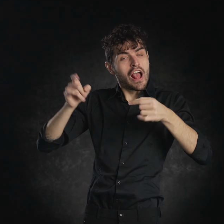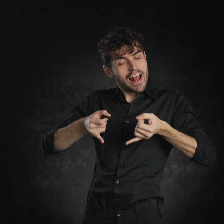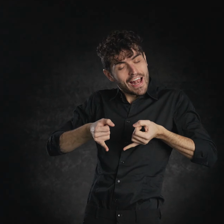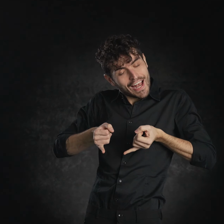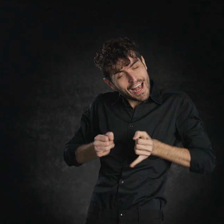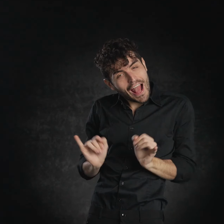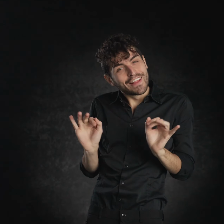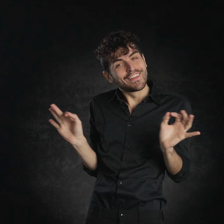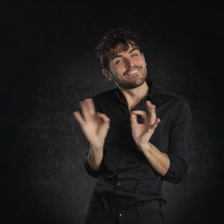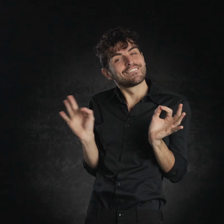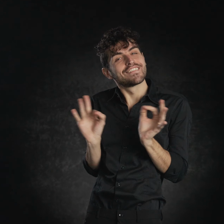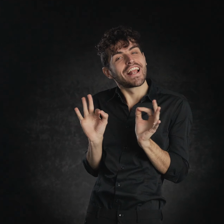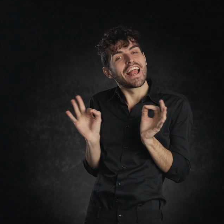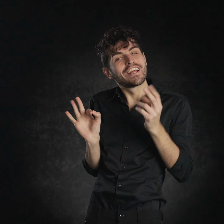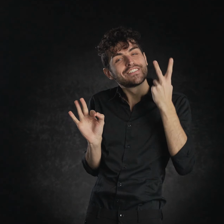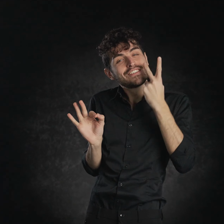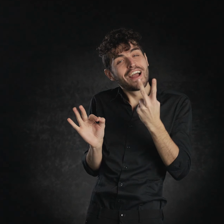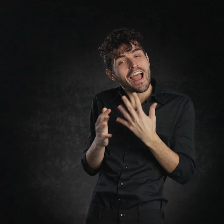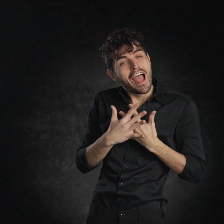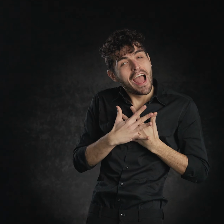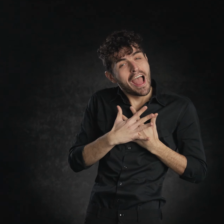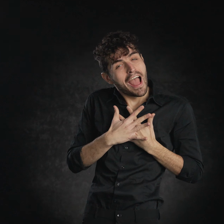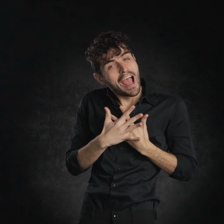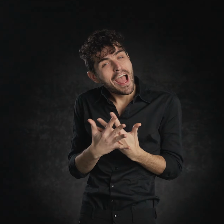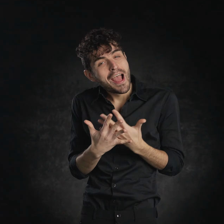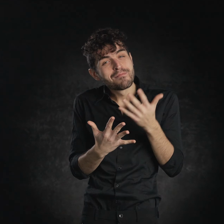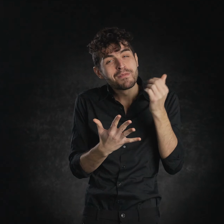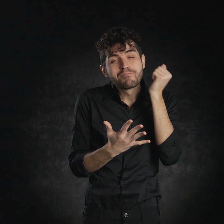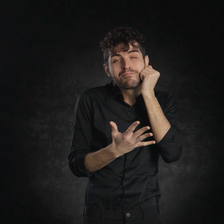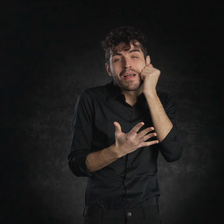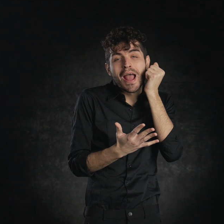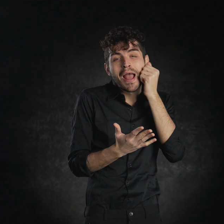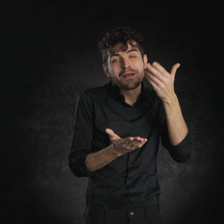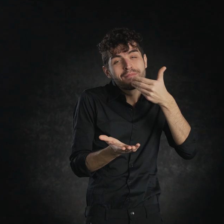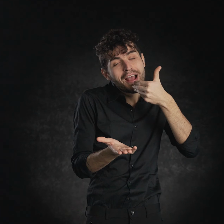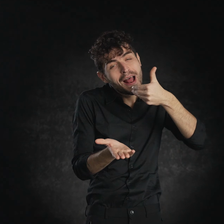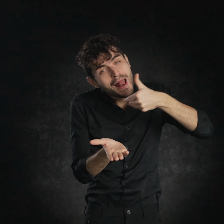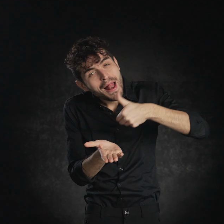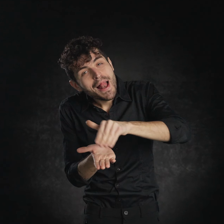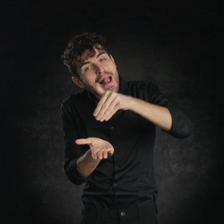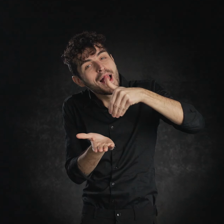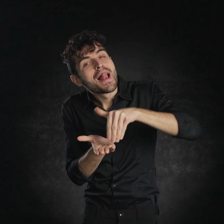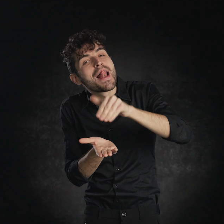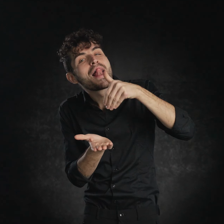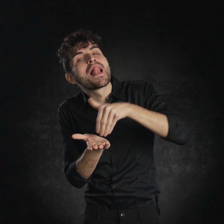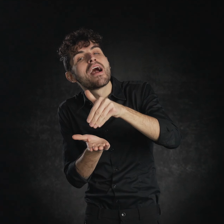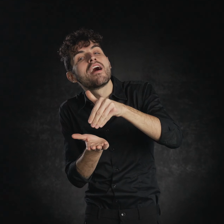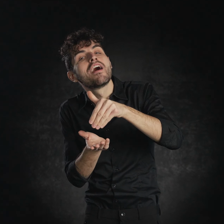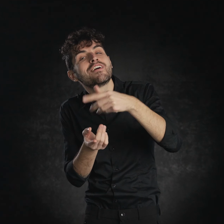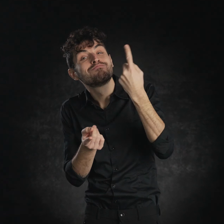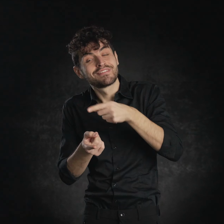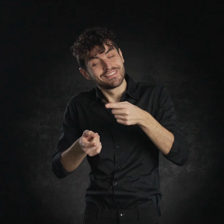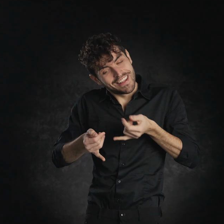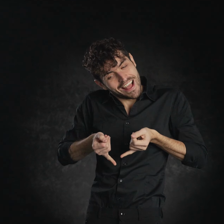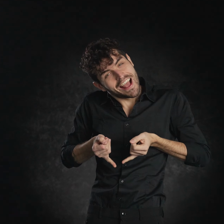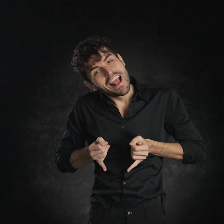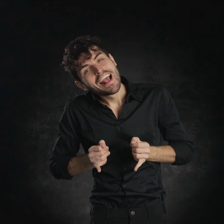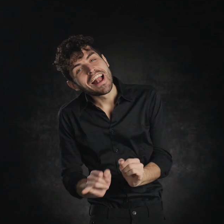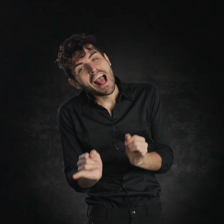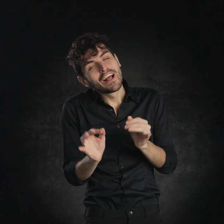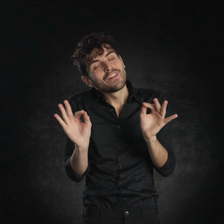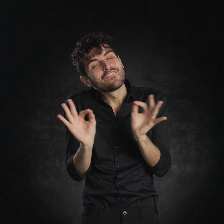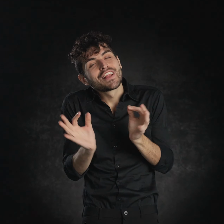vitellino appena nato viene accudito con amorevolezza dalla madre e lo vediamo qui e Sappiamo anche che